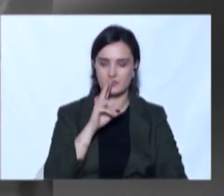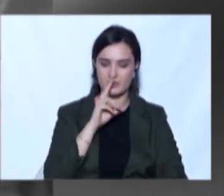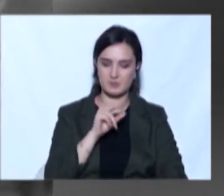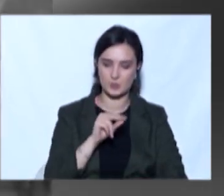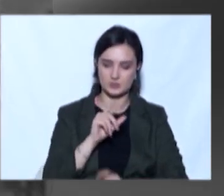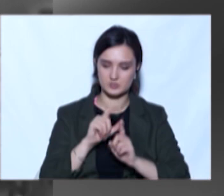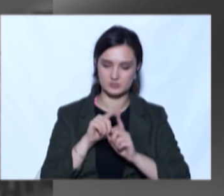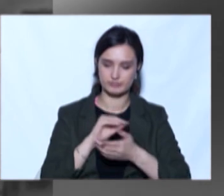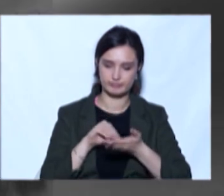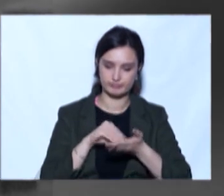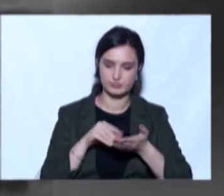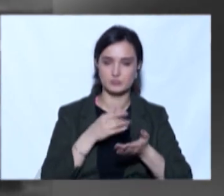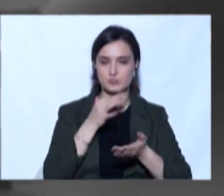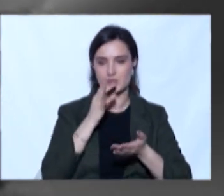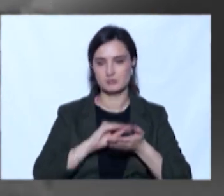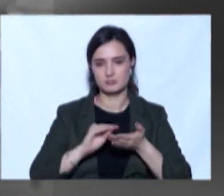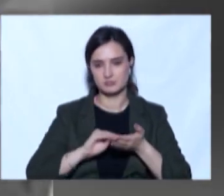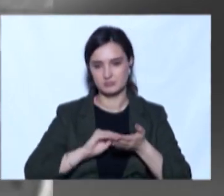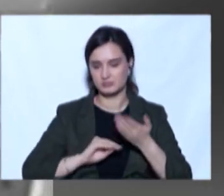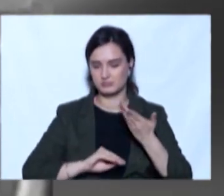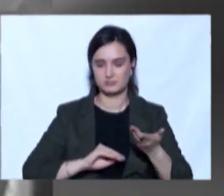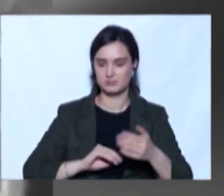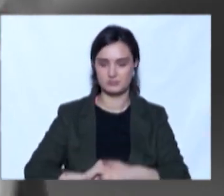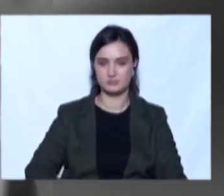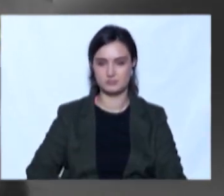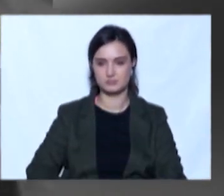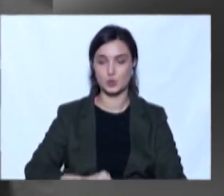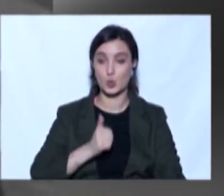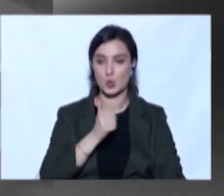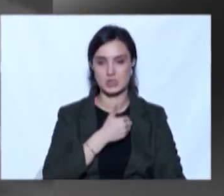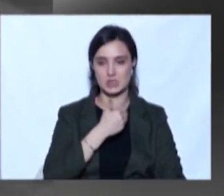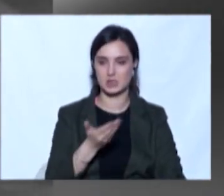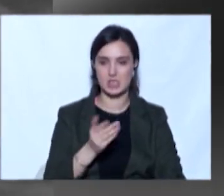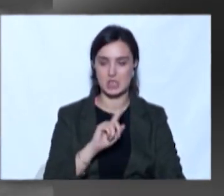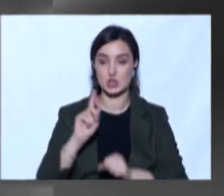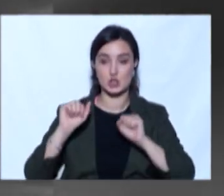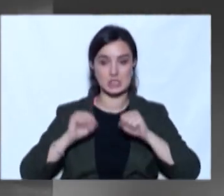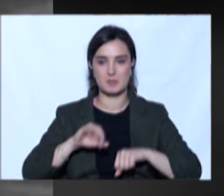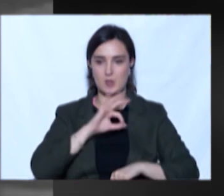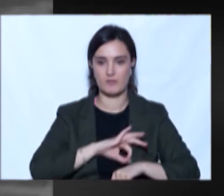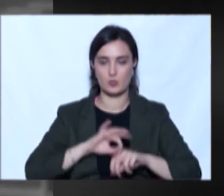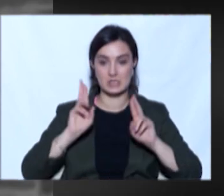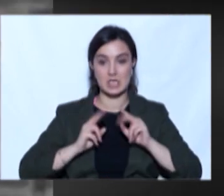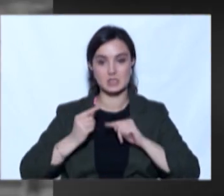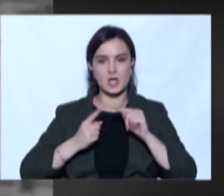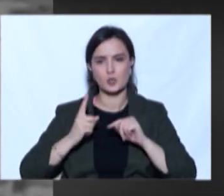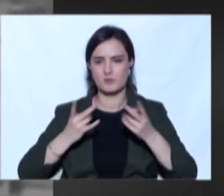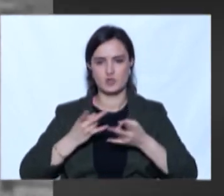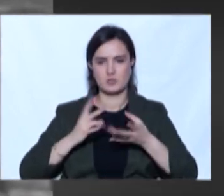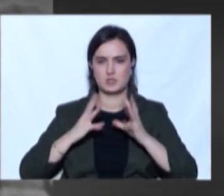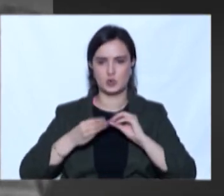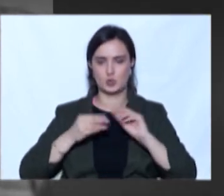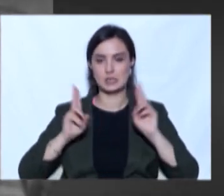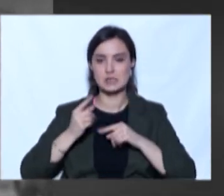ანუ სიტყვიერად, ზეპირად გინდა წერილობით, როგორ რაში შეიძლება გამომიყონ ტრადიციები, რატომ გჭირდება